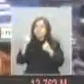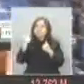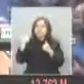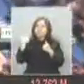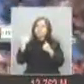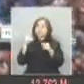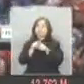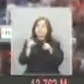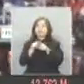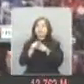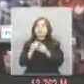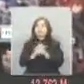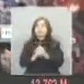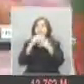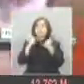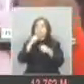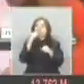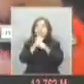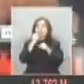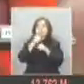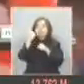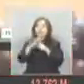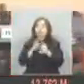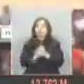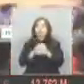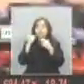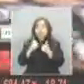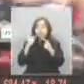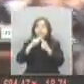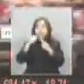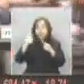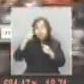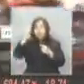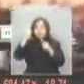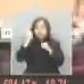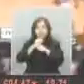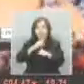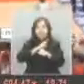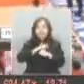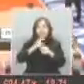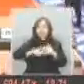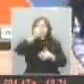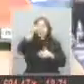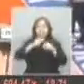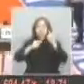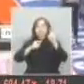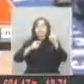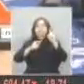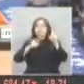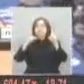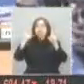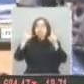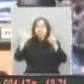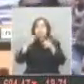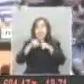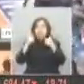ดยที่เซลติกนั้ก็เปฝ่ายชนะไป 118 ตอบ 89 ขนาดเซลต